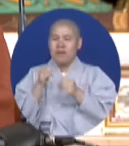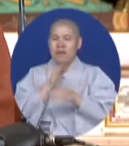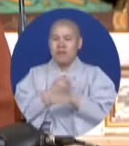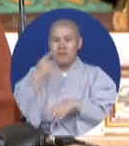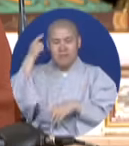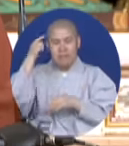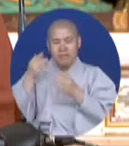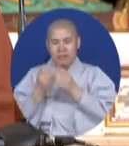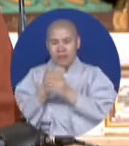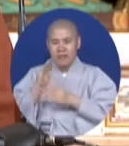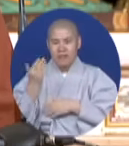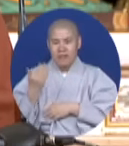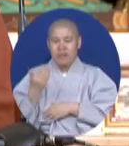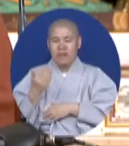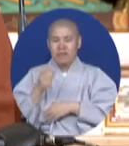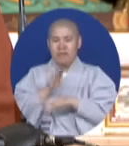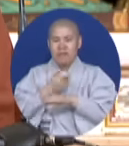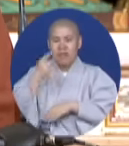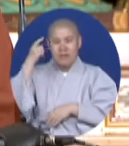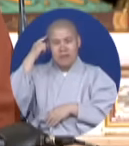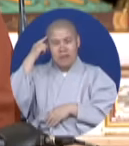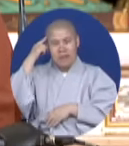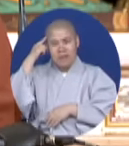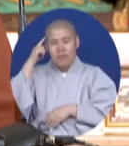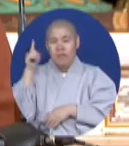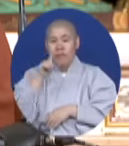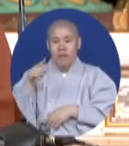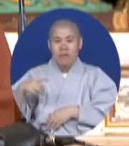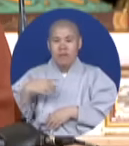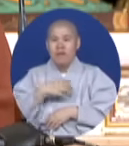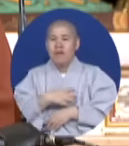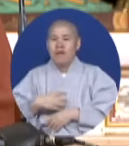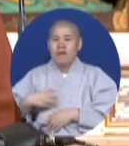망상이라는 게 근심 걱정입니다.